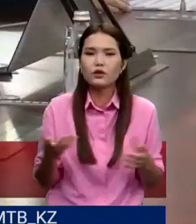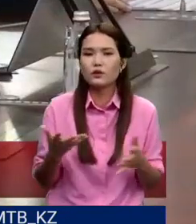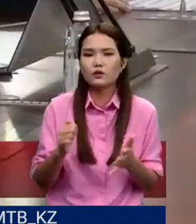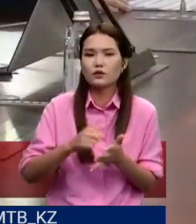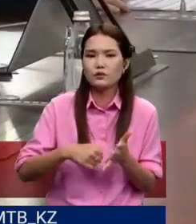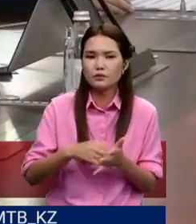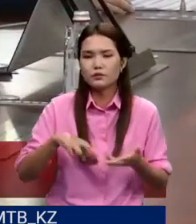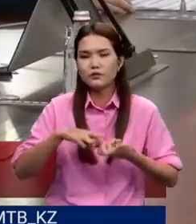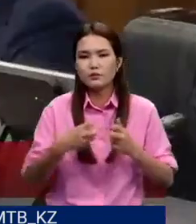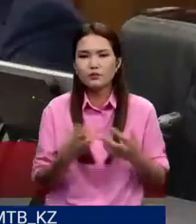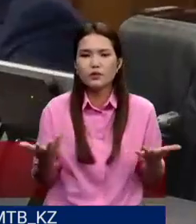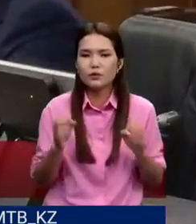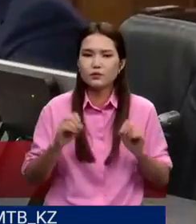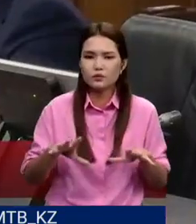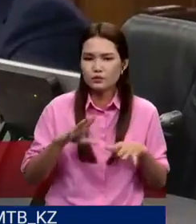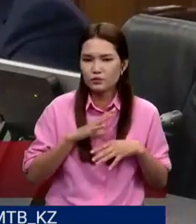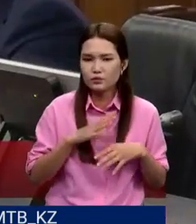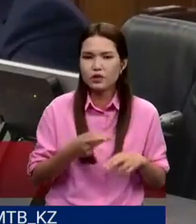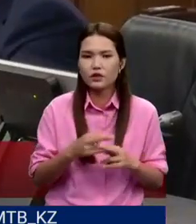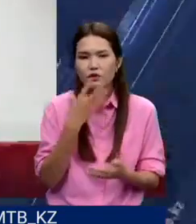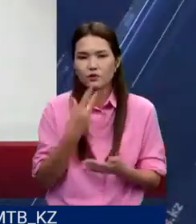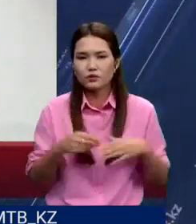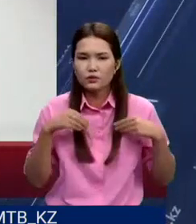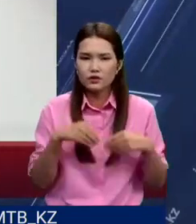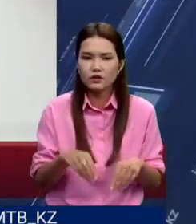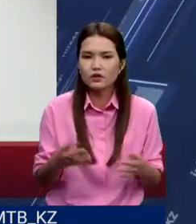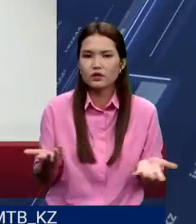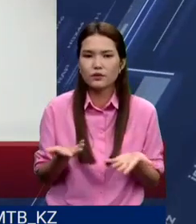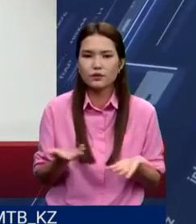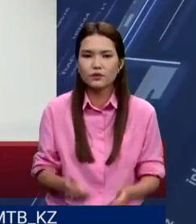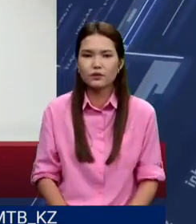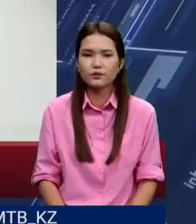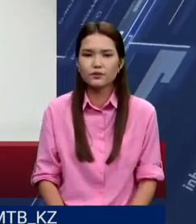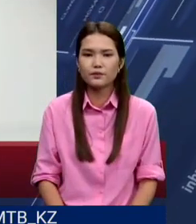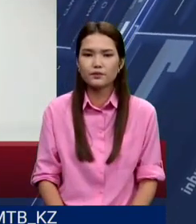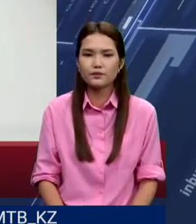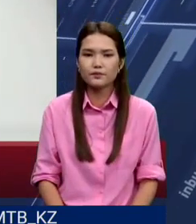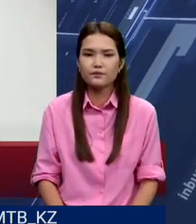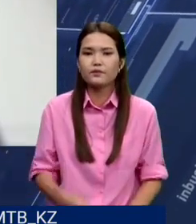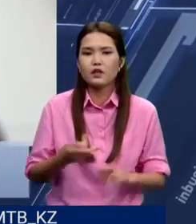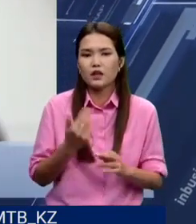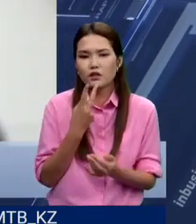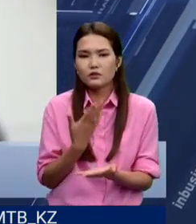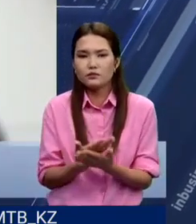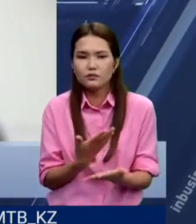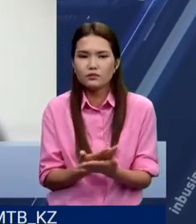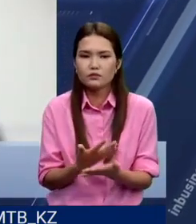мәселе министрдің емес, шекі жүйенің өзінде дейді. Менше бізде үлкен мәселе мынау суперпрезиденттік система.